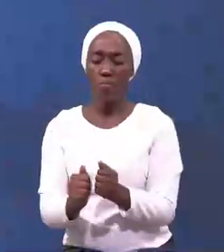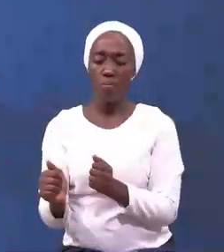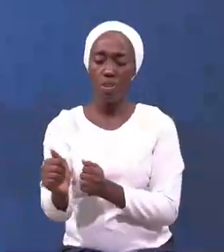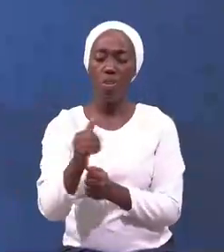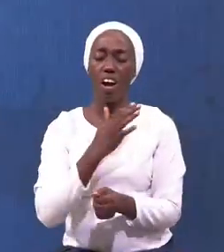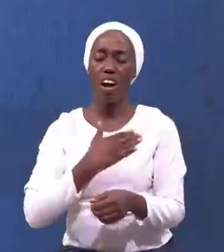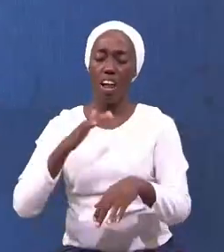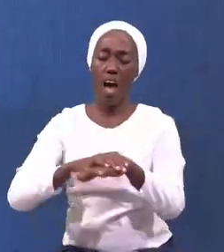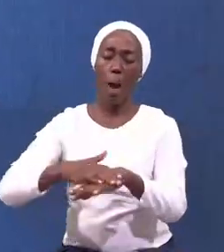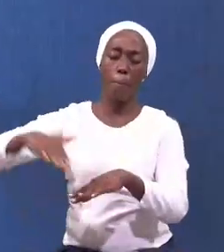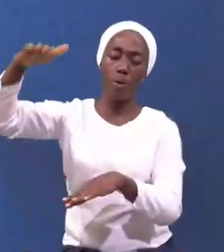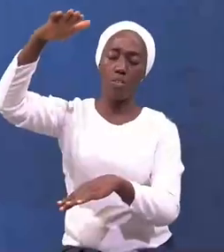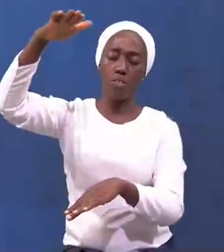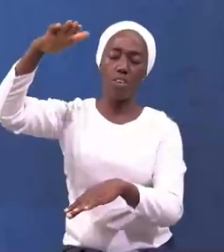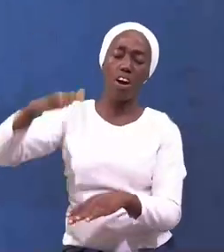Et au-delà.